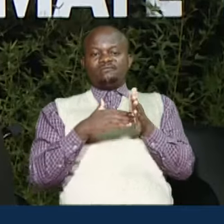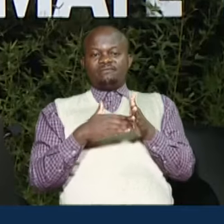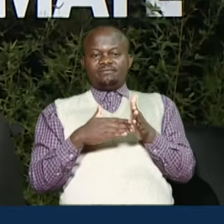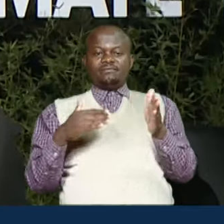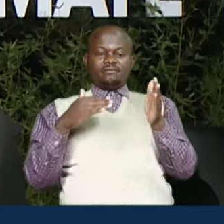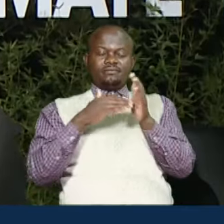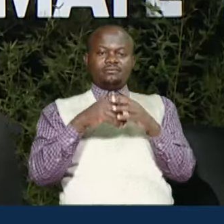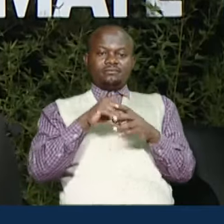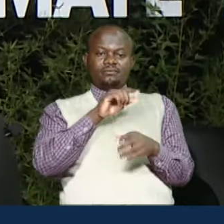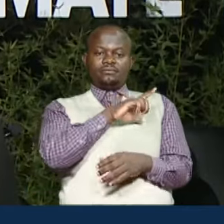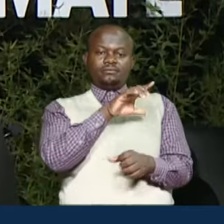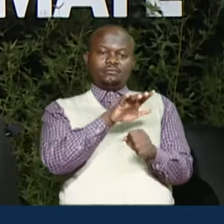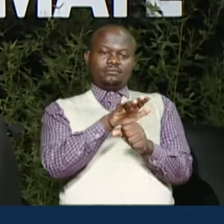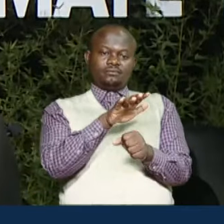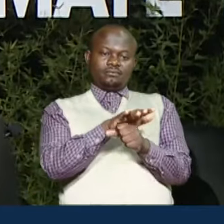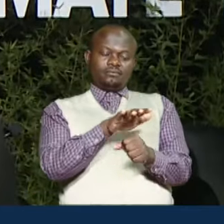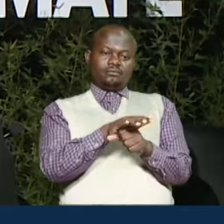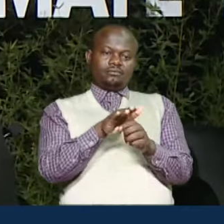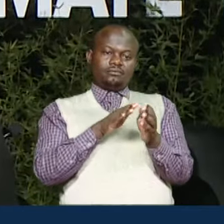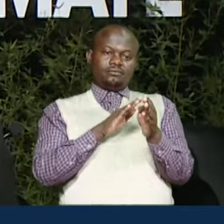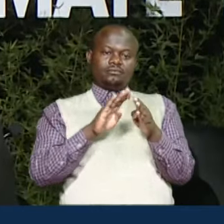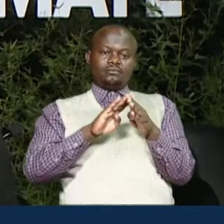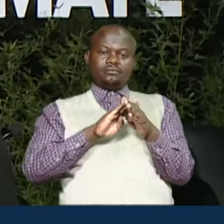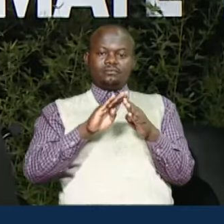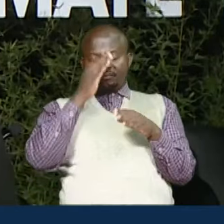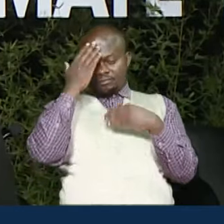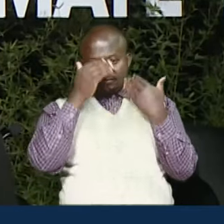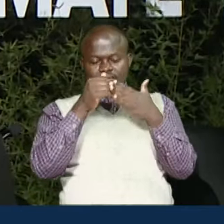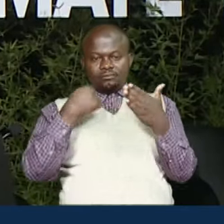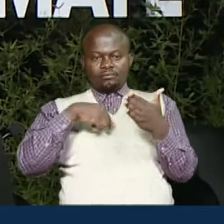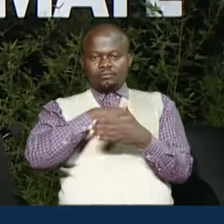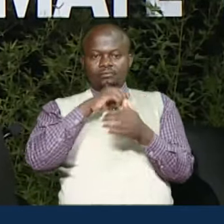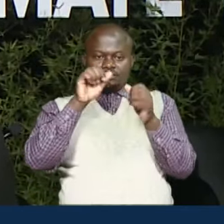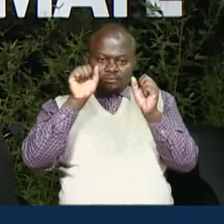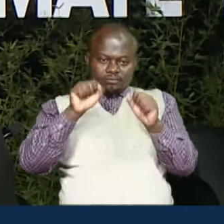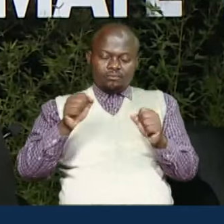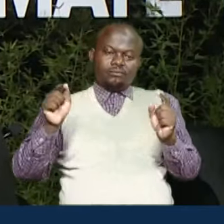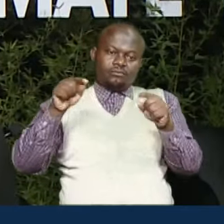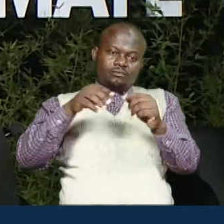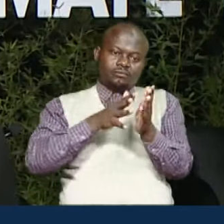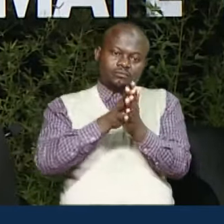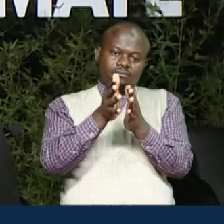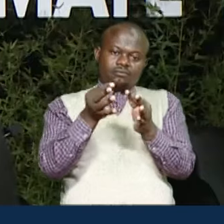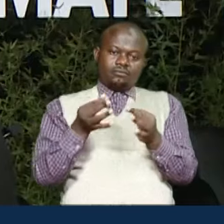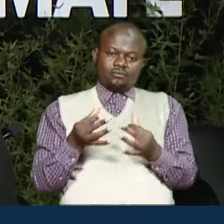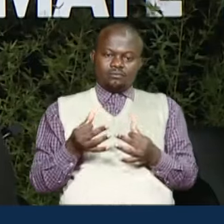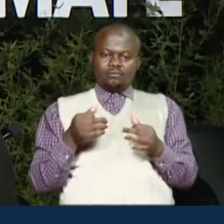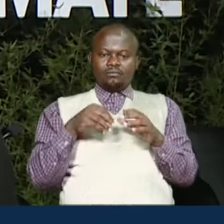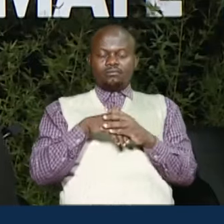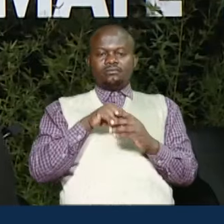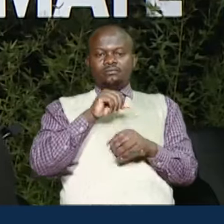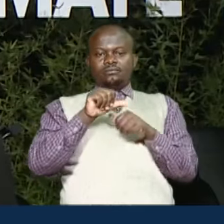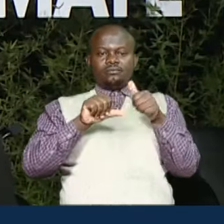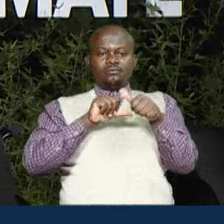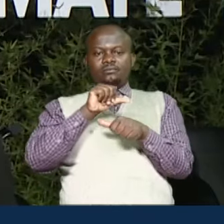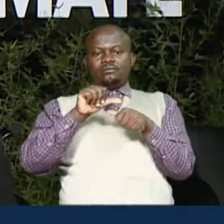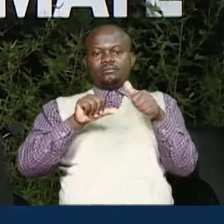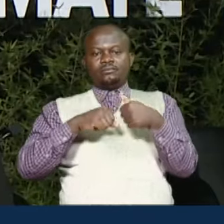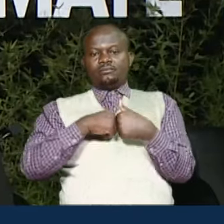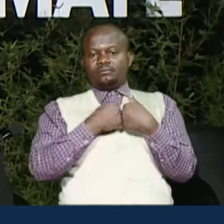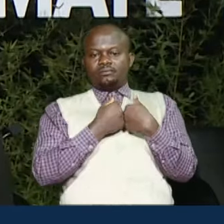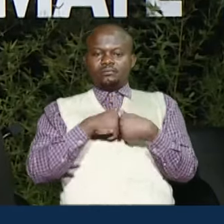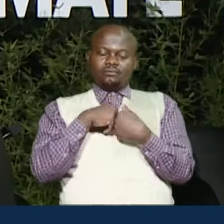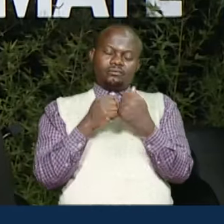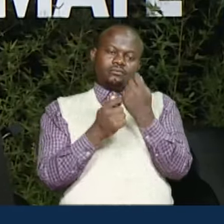hari amahirwe menshi y'ishoramari kugira ngo tubaze bashore imari mu birebana no guhangana